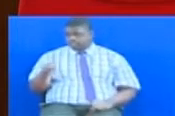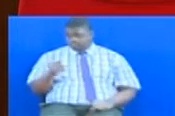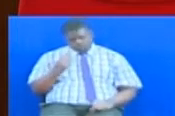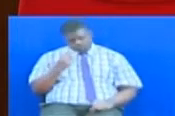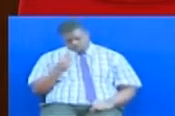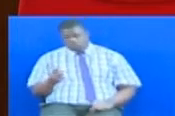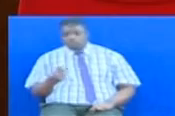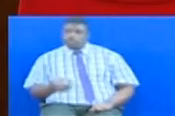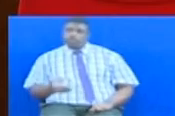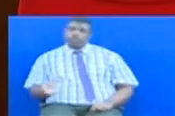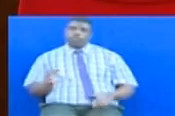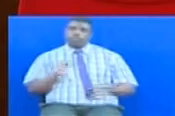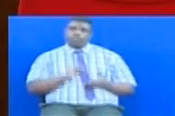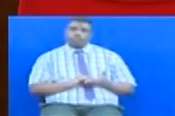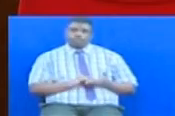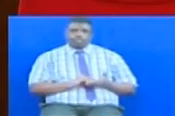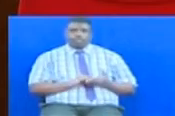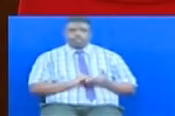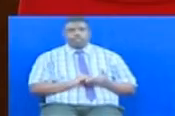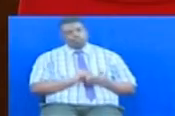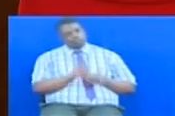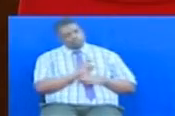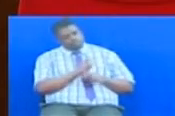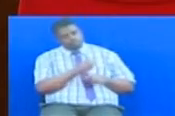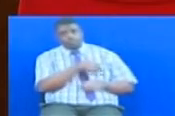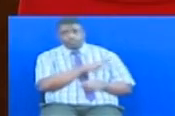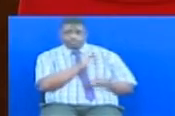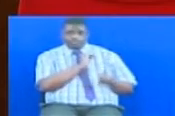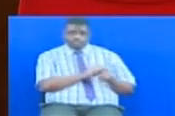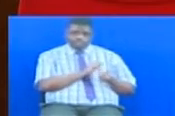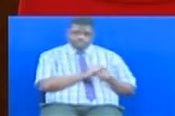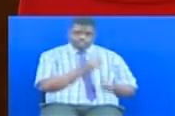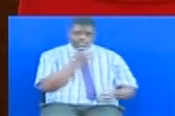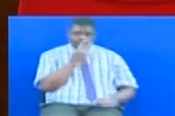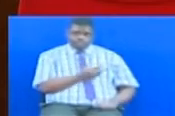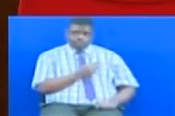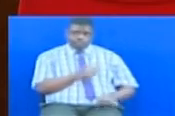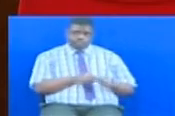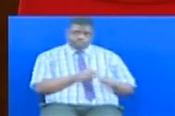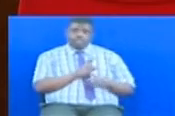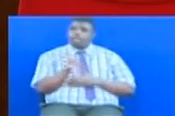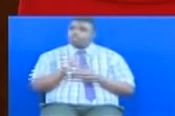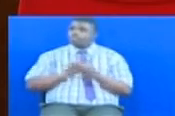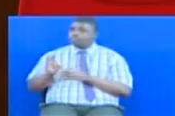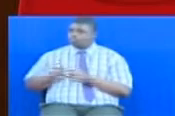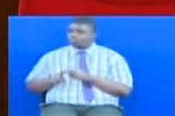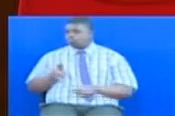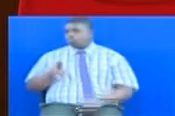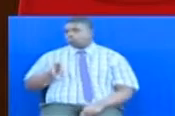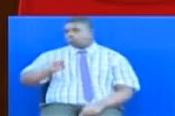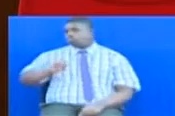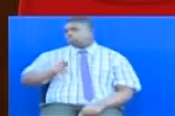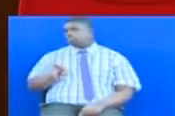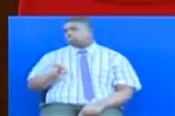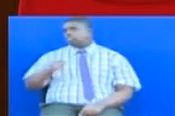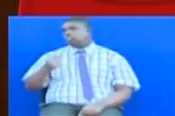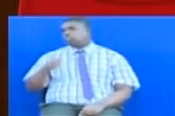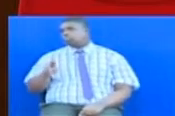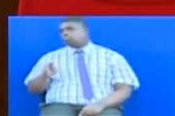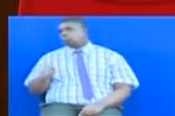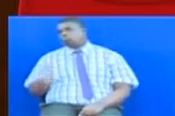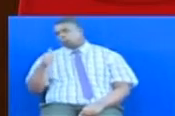kwamba tunaweka tija katika usimamizi wa rasilimali. Ninaona hata flow ya hati kwenye halmashauri ya Ushetu inakwenda vizuri, na